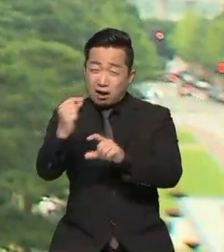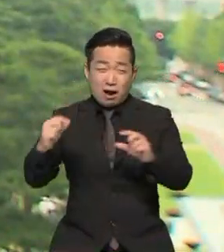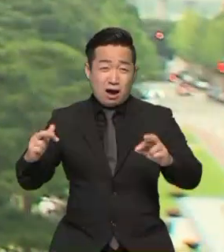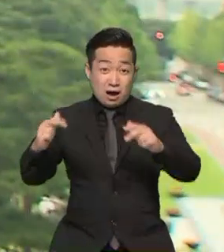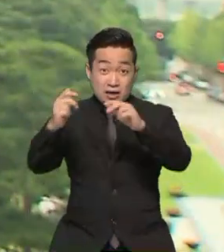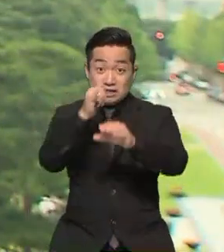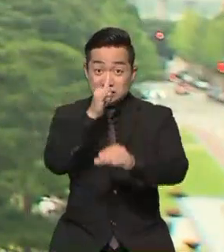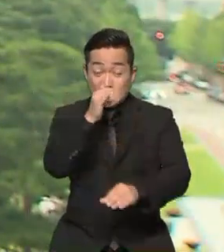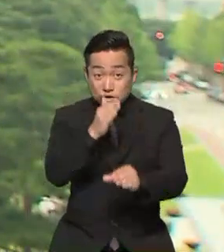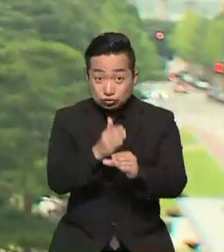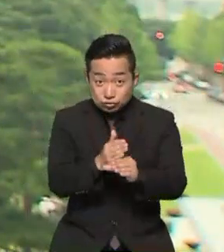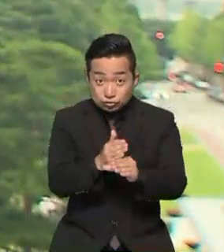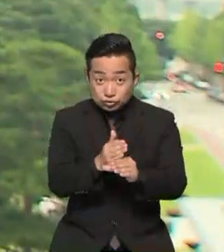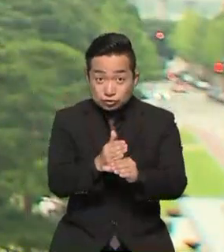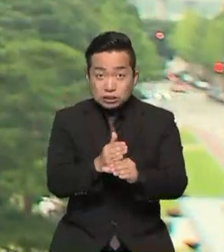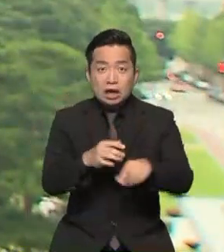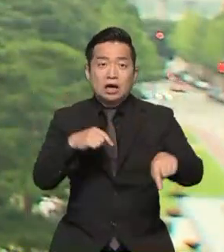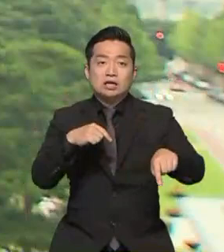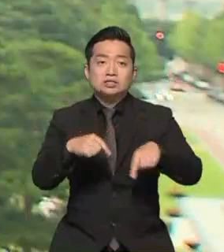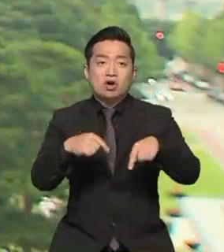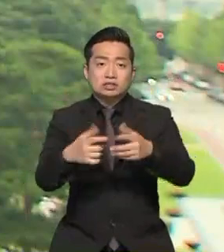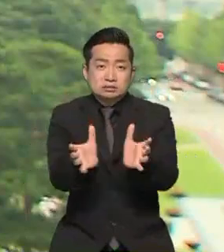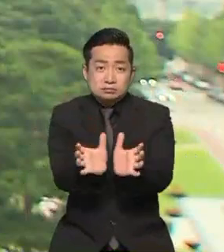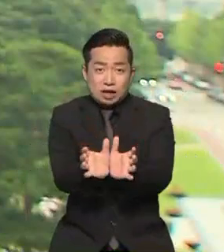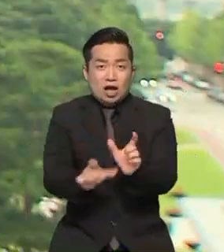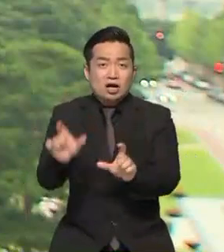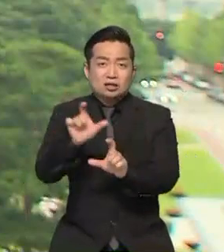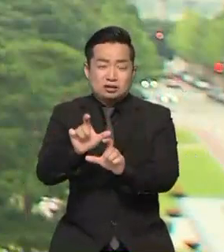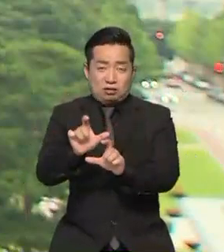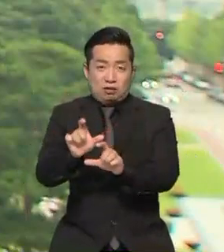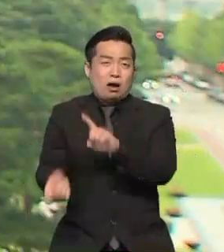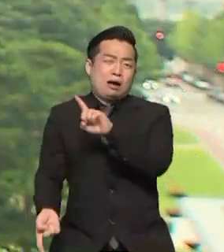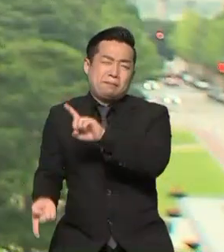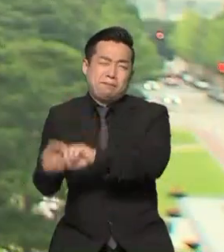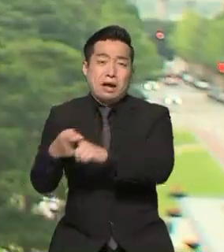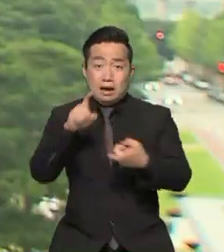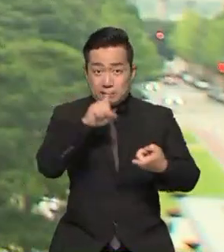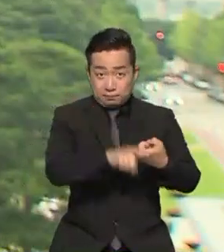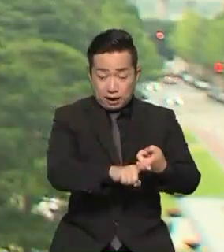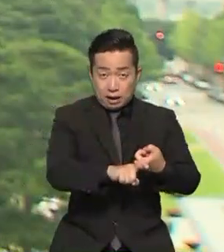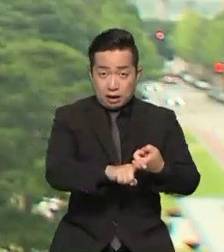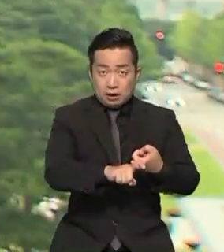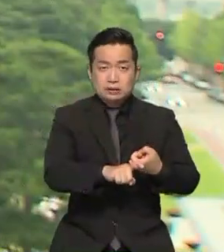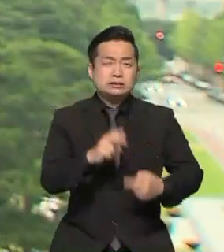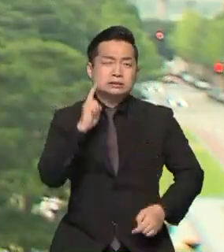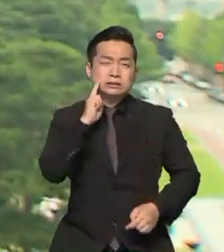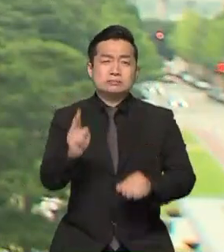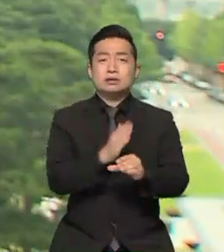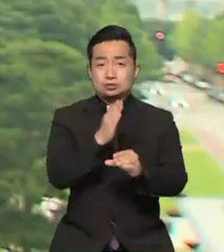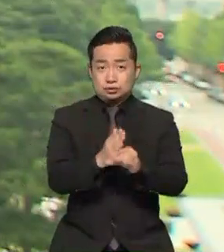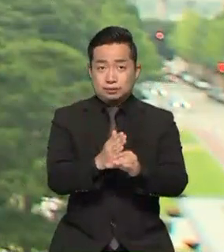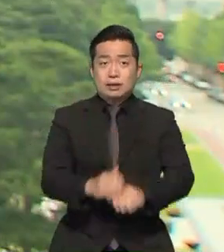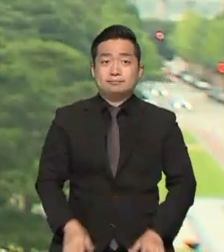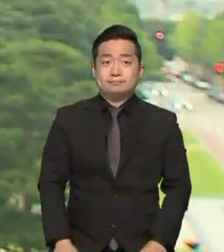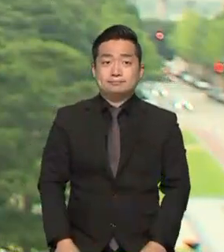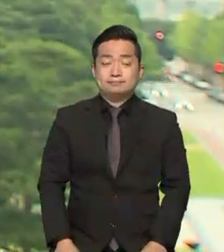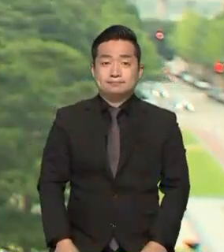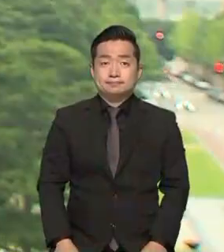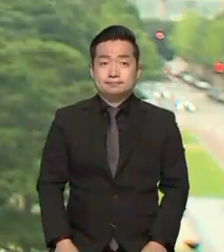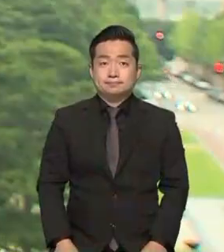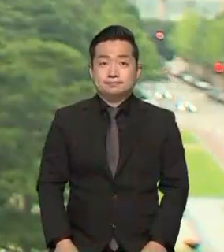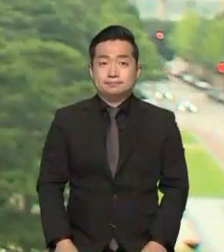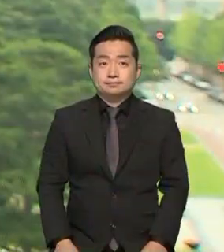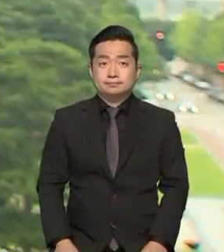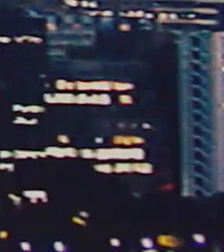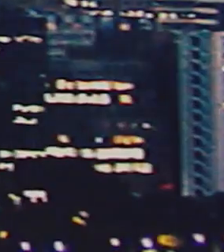쏟아내면서 안 그래도 좁았던 정치 영역이 극단적인 정치 실종 상황으로 치닫고 있습니다. SBS